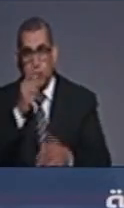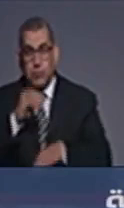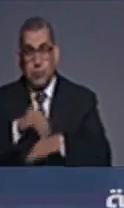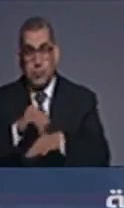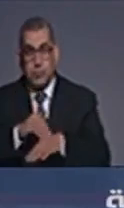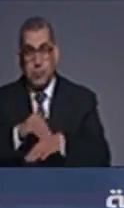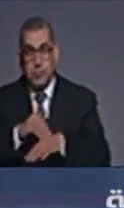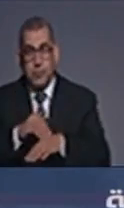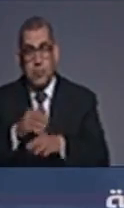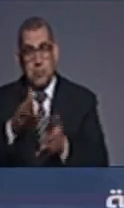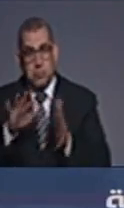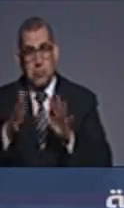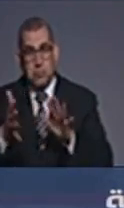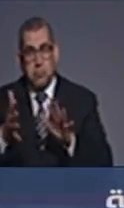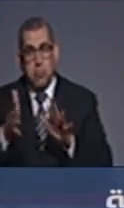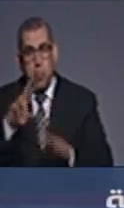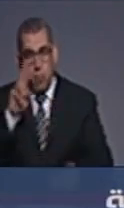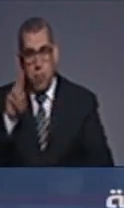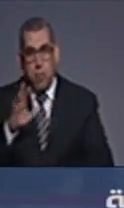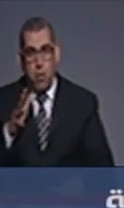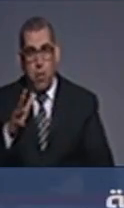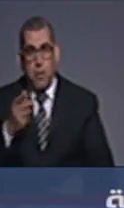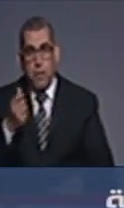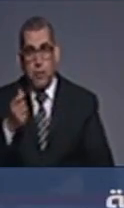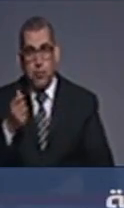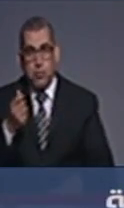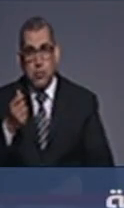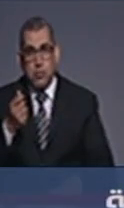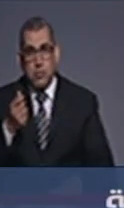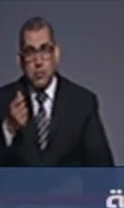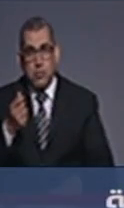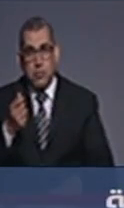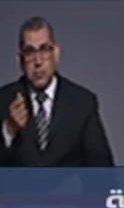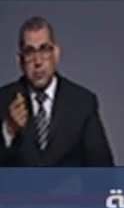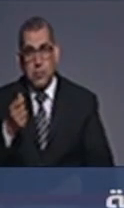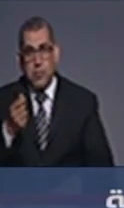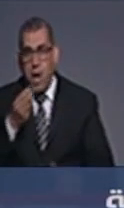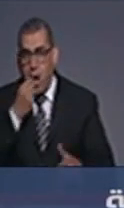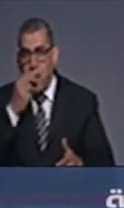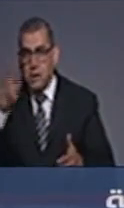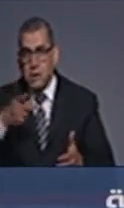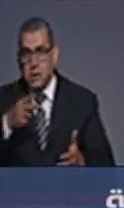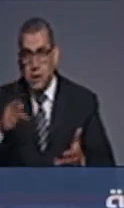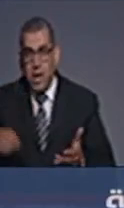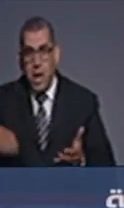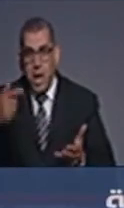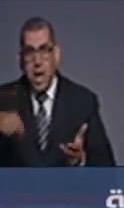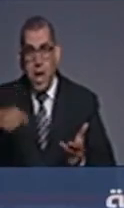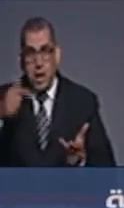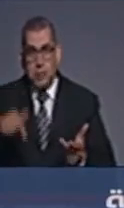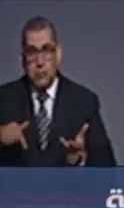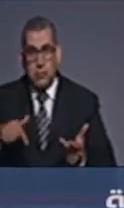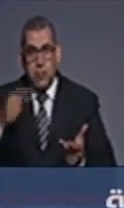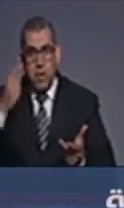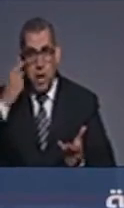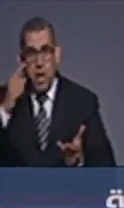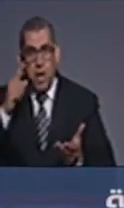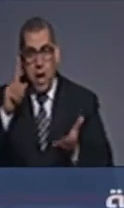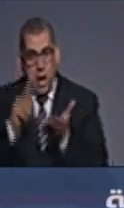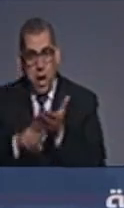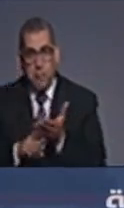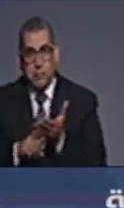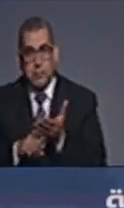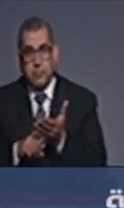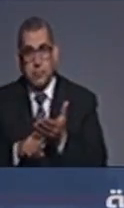قد تكون الاسعار بتاعت السلع مرتفعة، وده امر